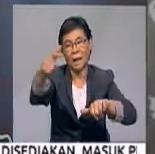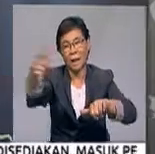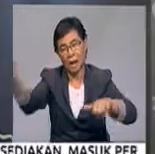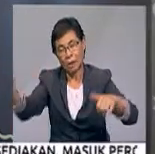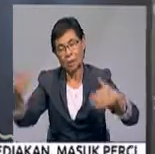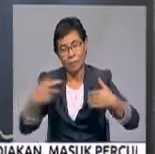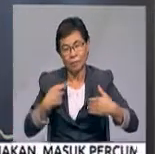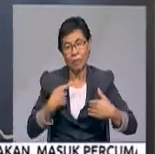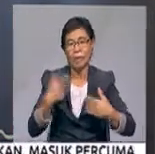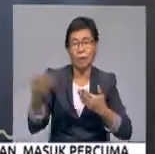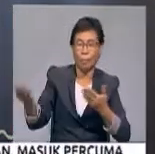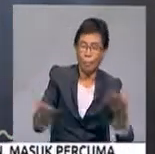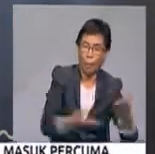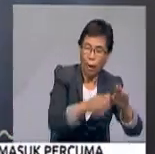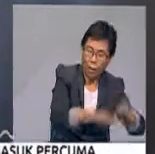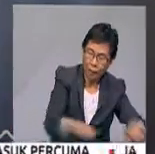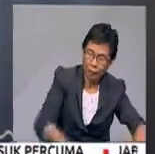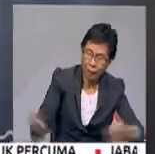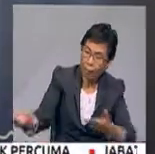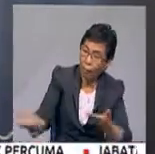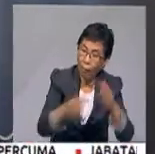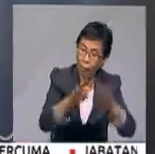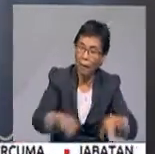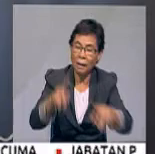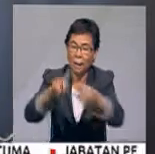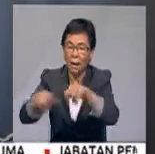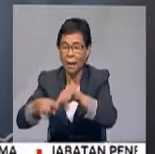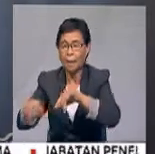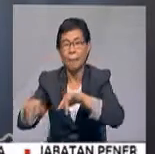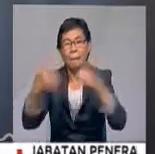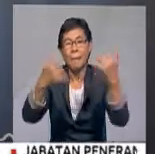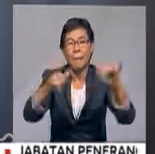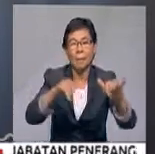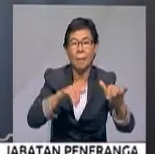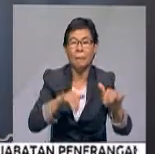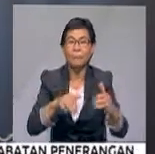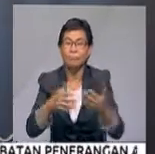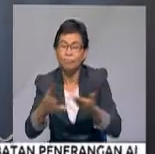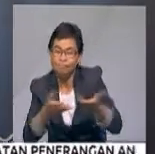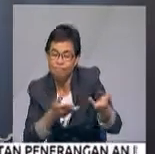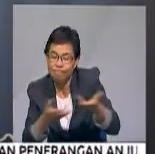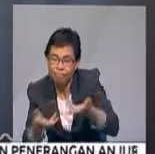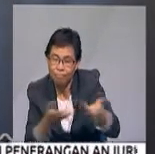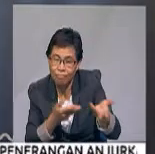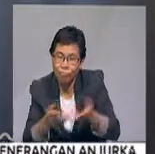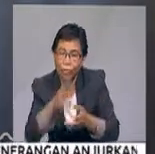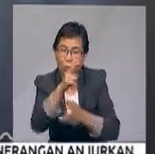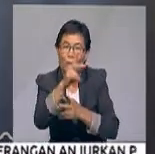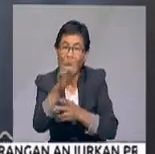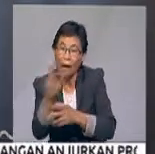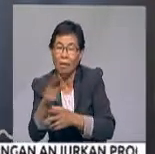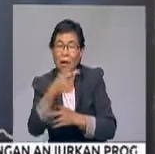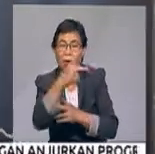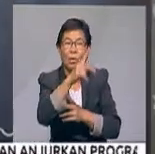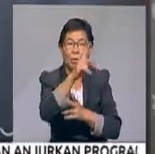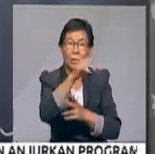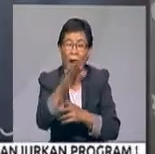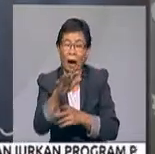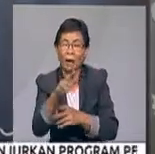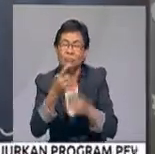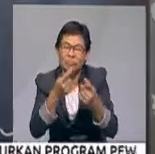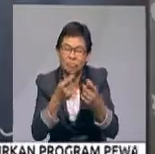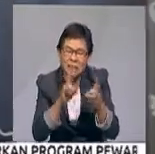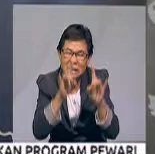jika kita bawa anak-anak kita pelbagai permainan interaktif. Okay, kita ada VR, kita ada simulator dan